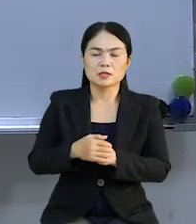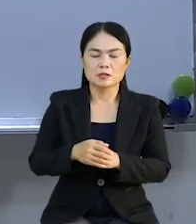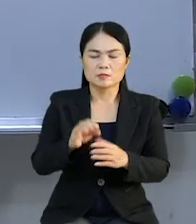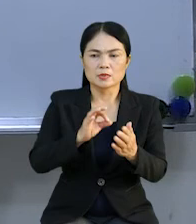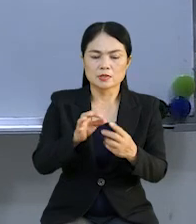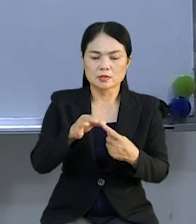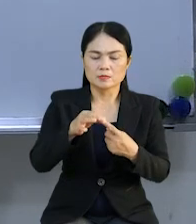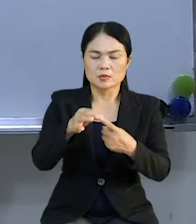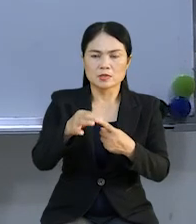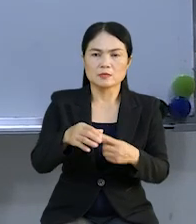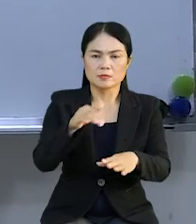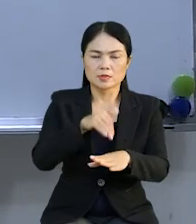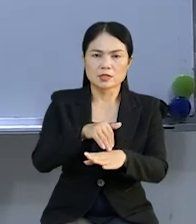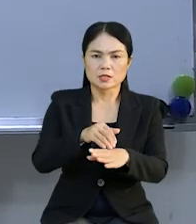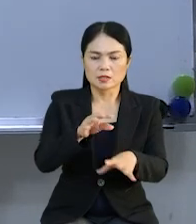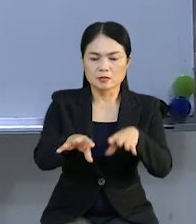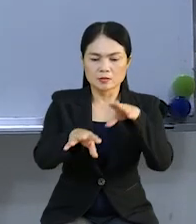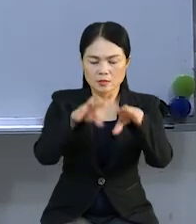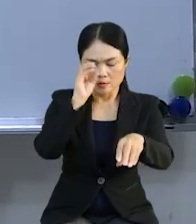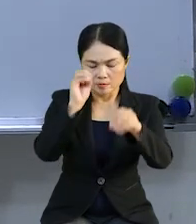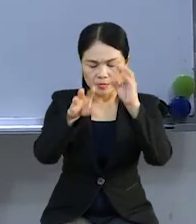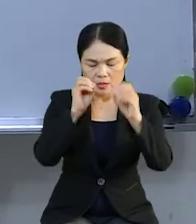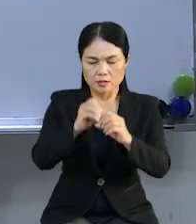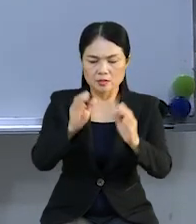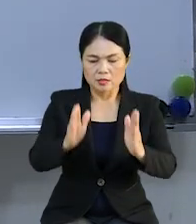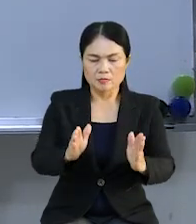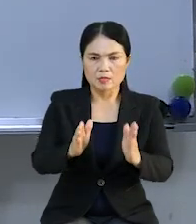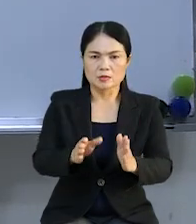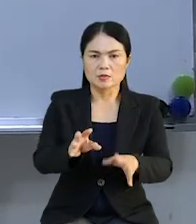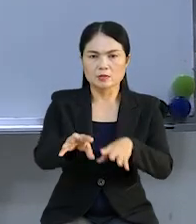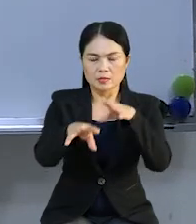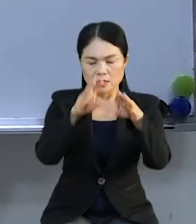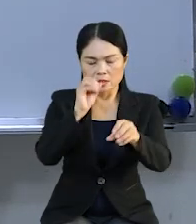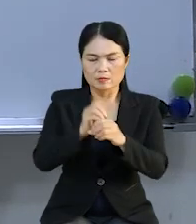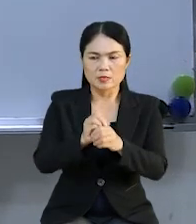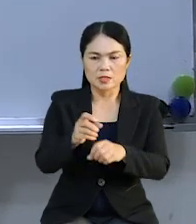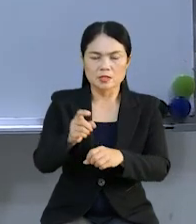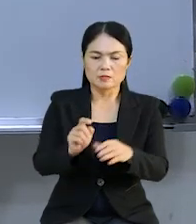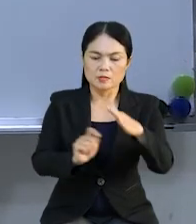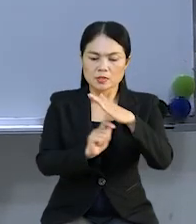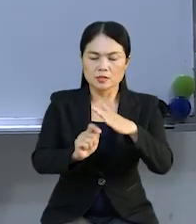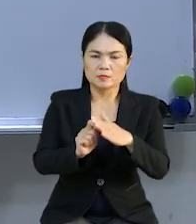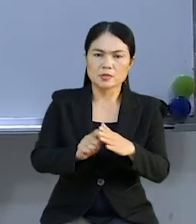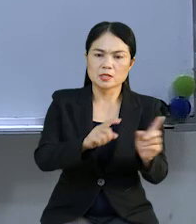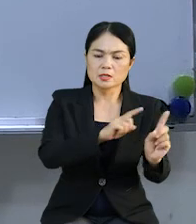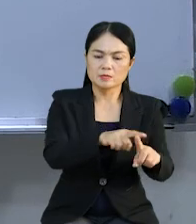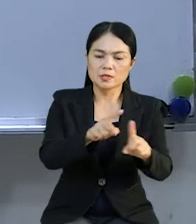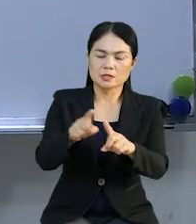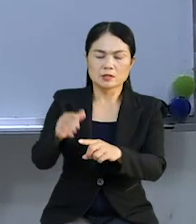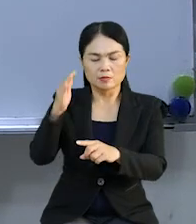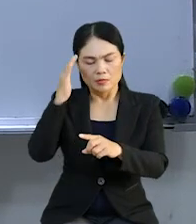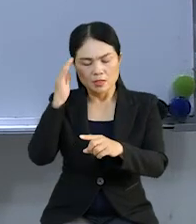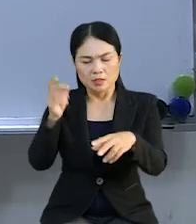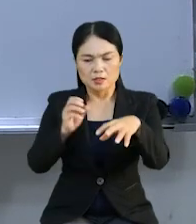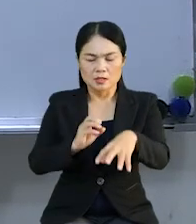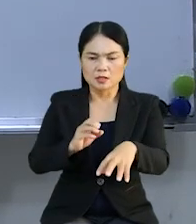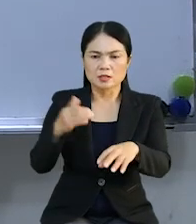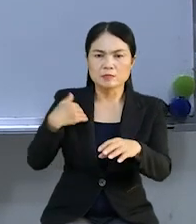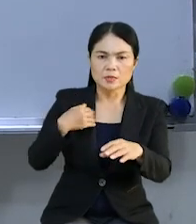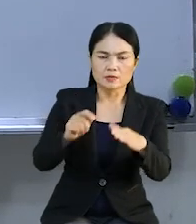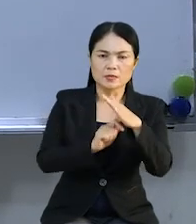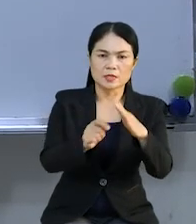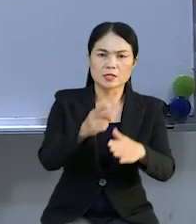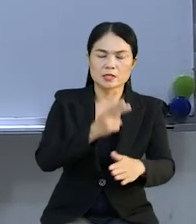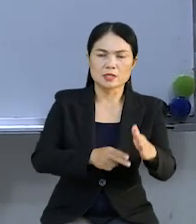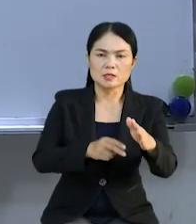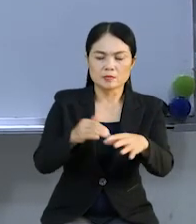างผีแซคือสำหรับเตลเนี่ยศึกษานะเนี่ยได้กวาดศึกษาเรียนสดนะภายในรายภายในเอฟเซมเซ็กวาดดังทักหลายนาเมียนรายเอ๋ก